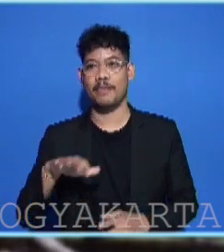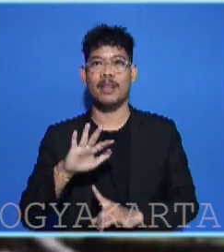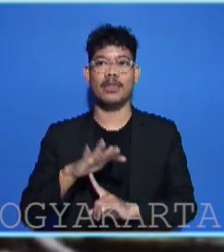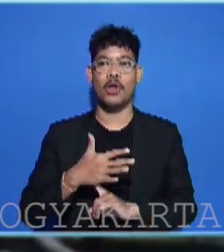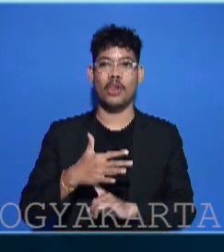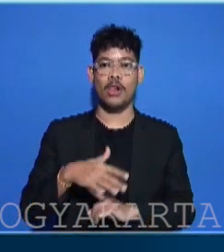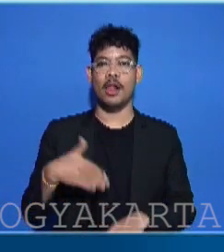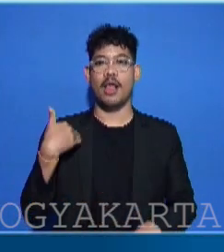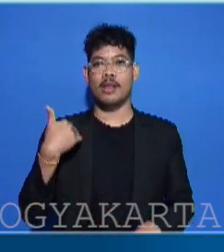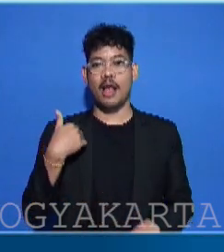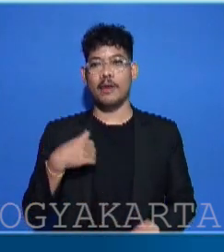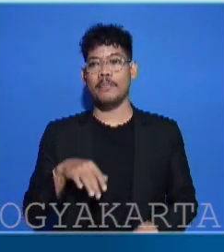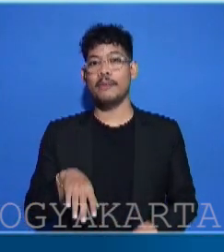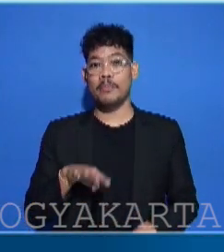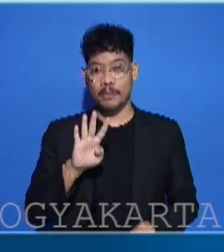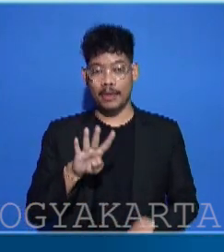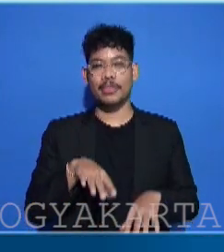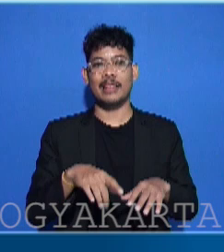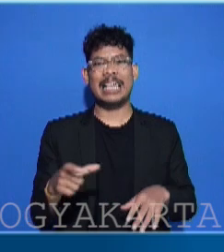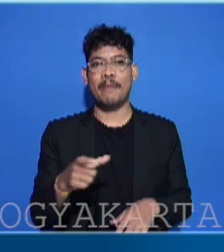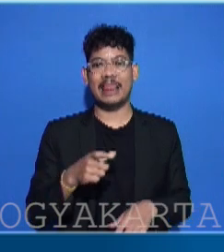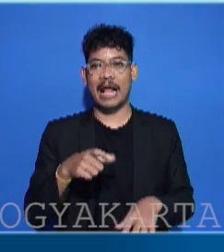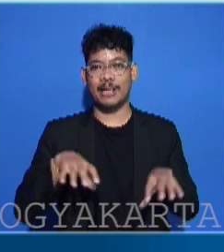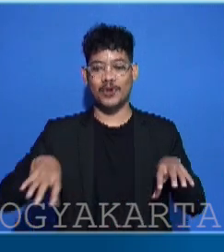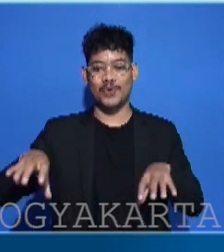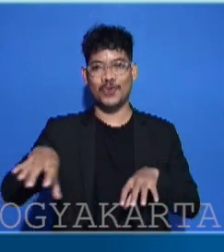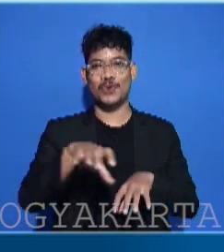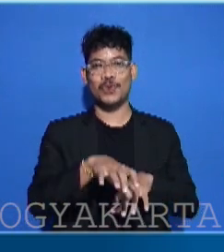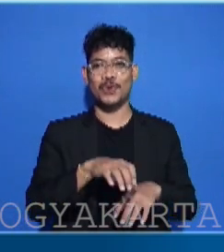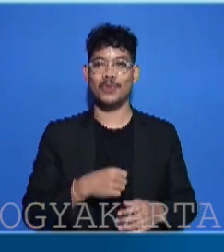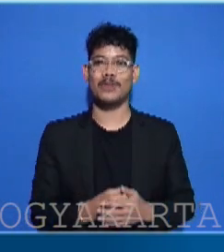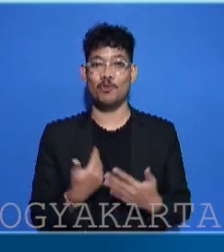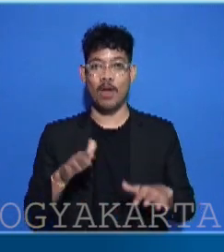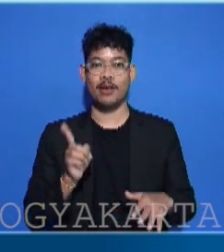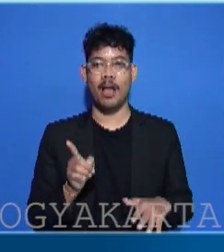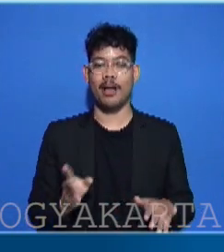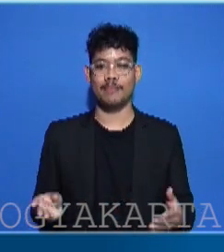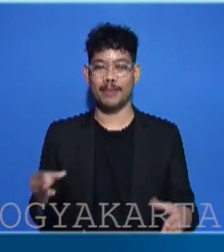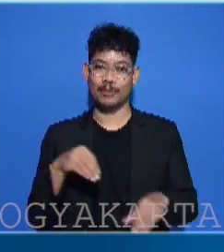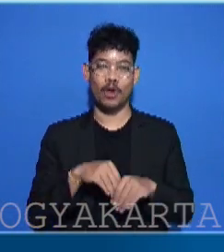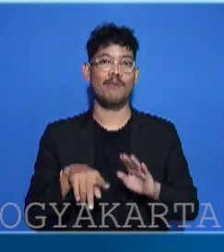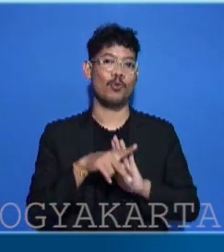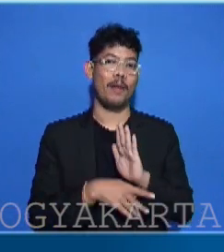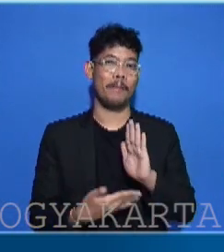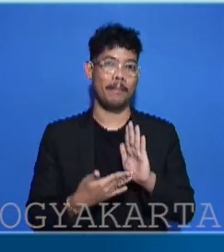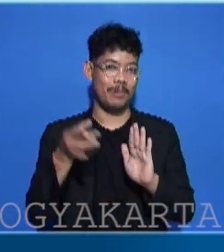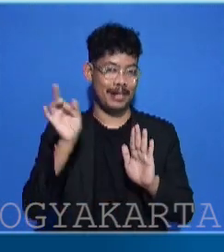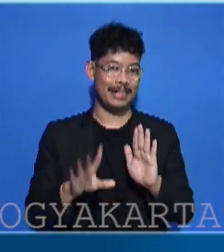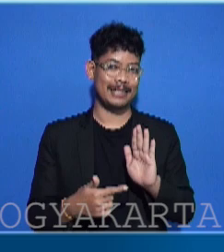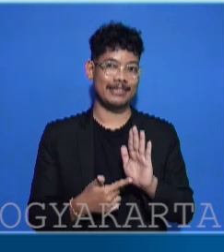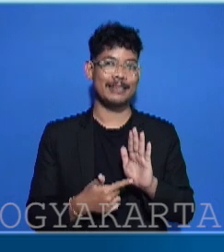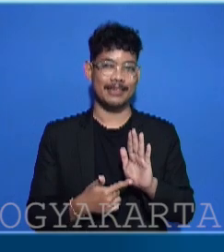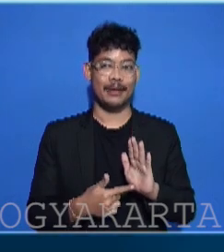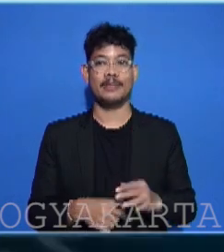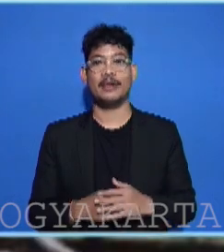itu ada 4 kecamatan, 4 kabupaten yang sudah kemasukan program ini, yaitu di Imogiri, di Serandaan,